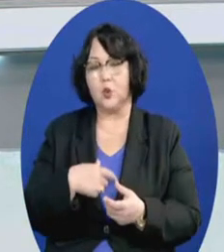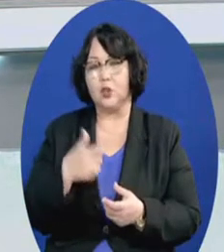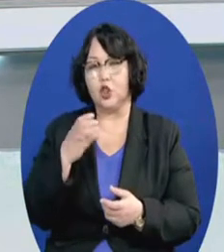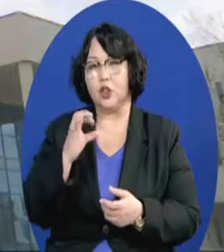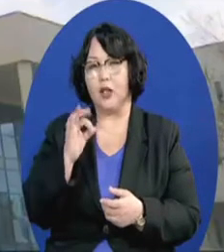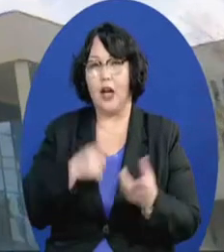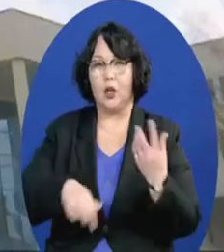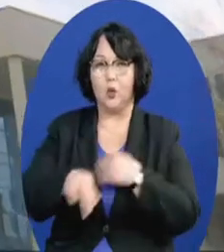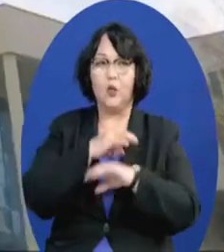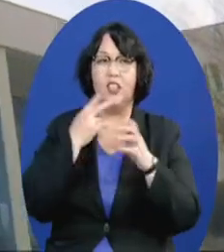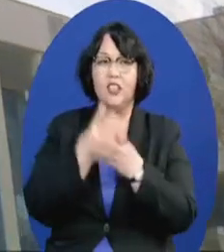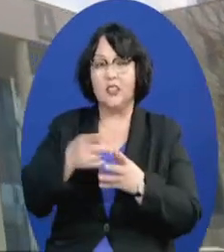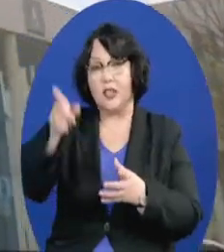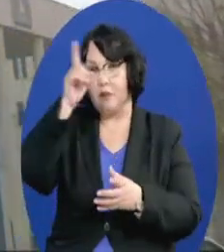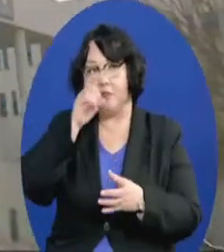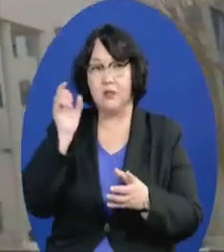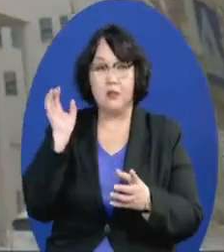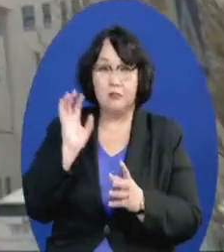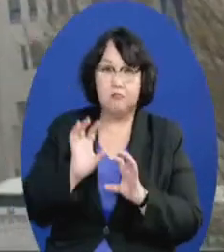танилцлаа.